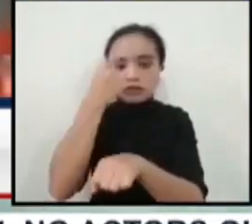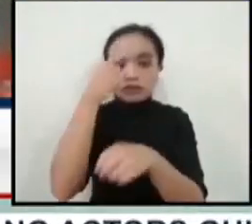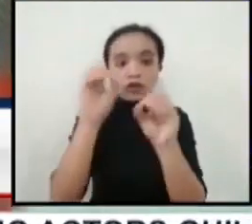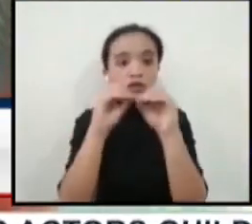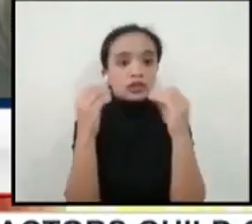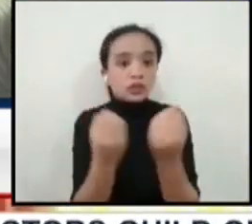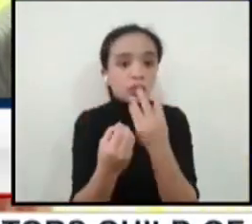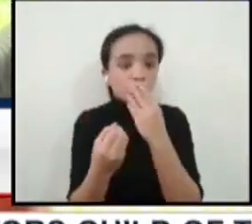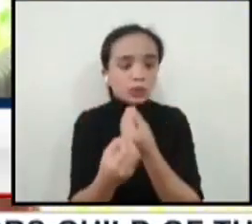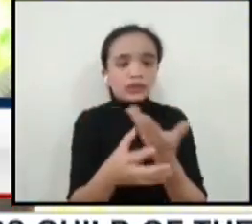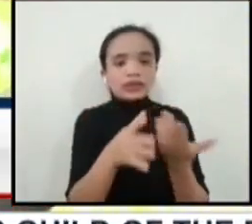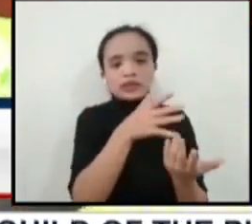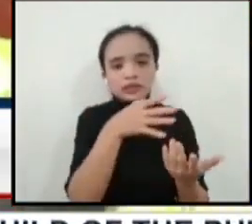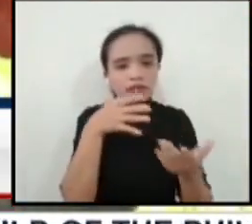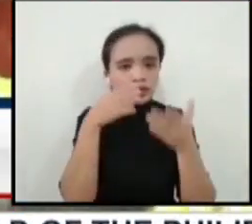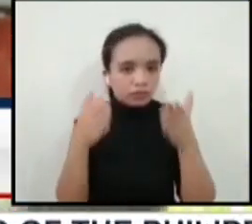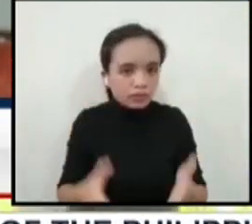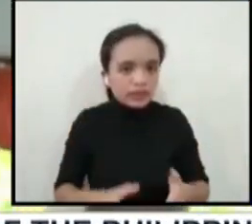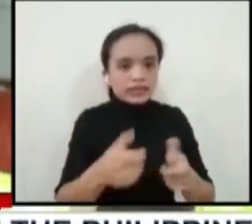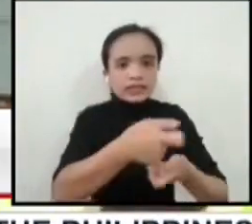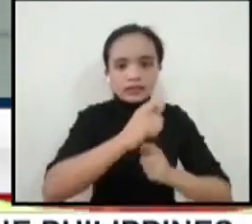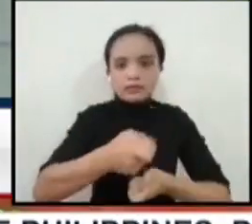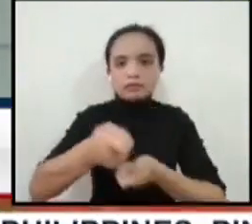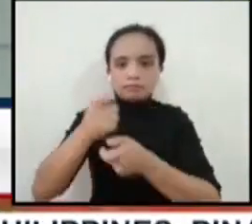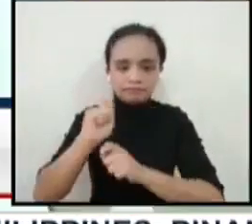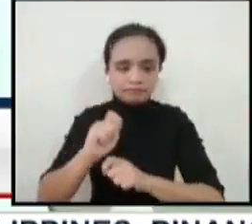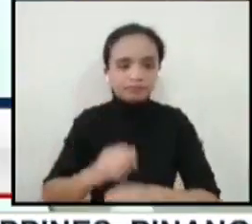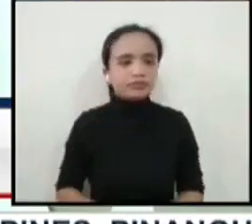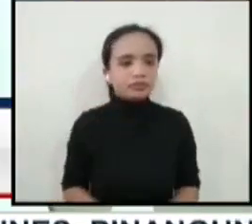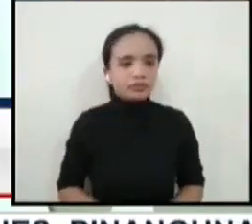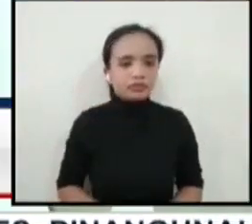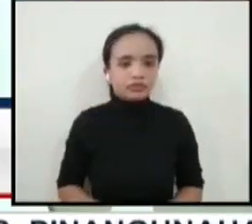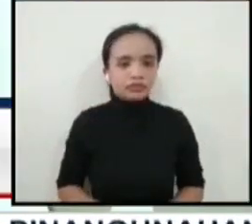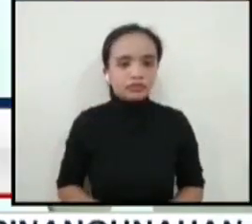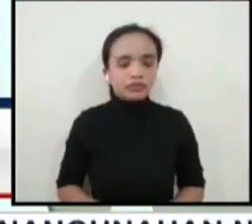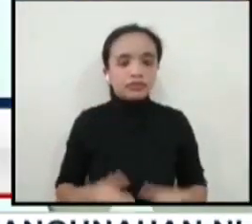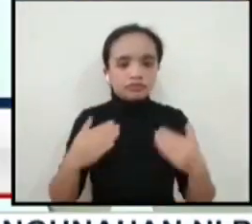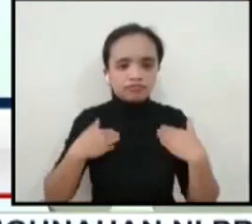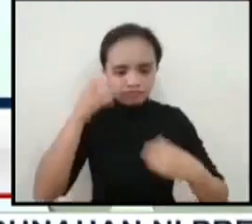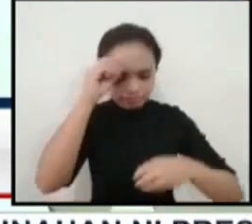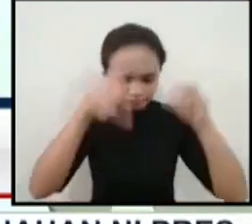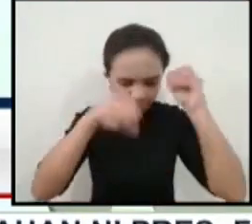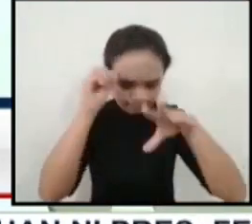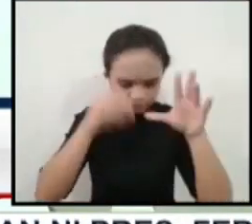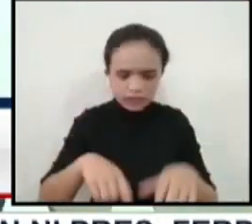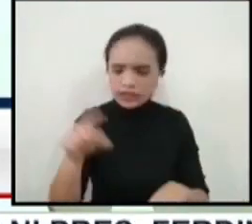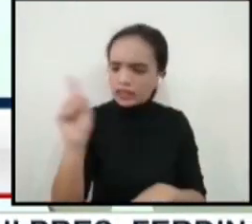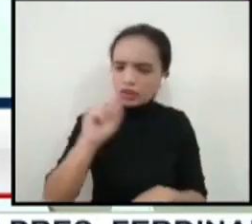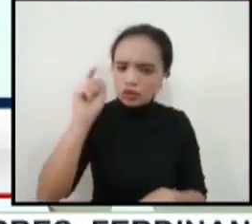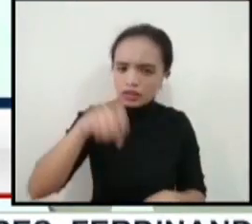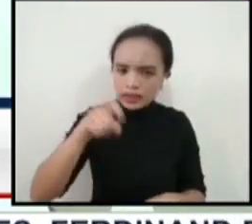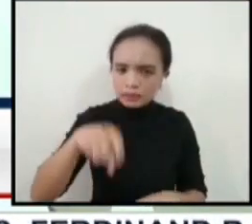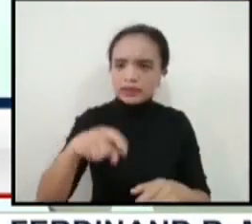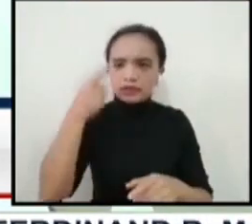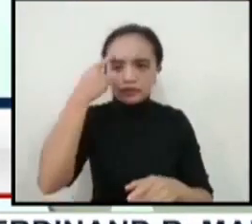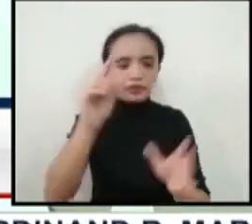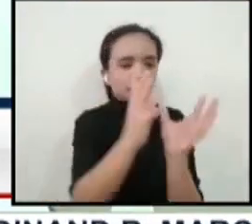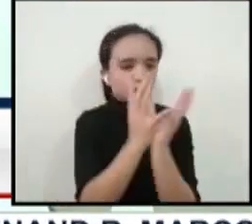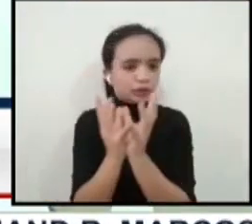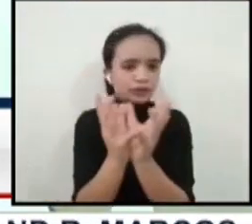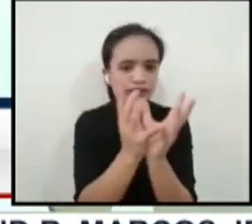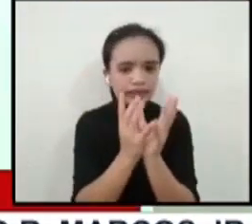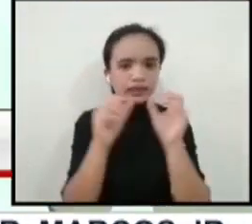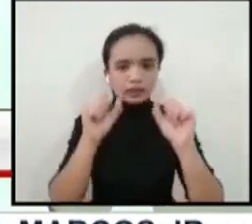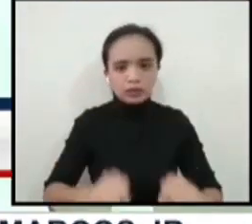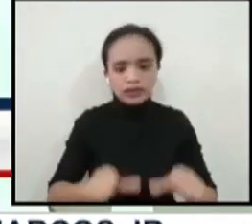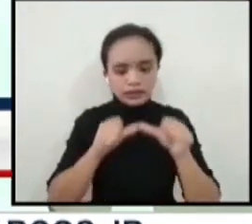at magsasaka sa lungsod. We had this brainstorming, ano ba talaga yung dapat sa community na yung sustainable, na hindi lang dole